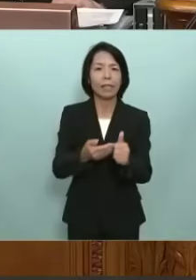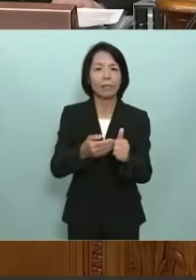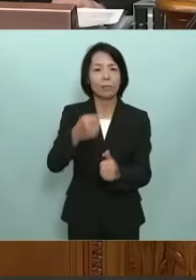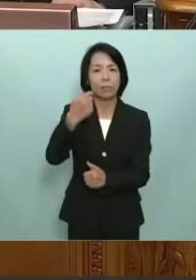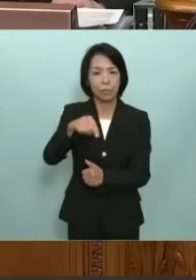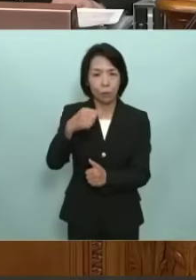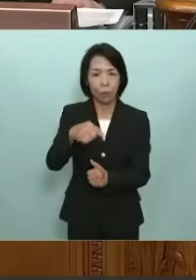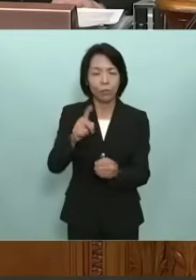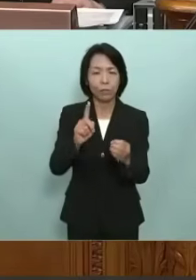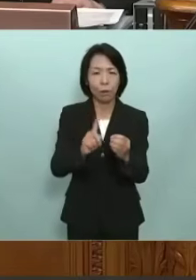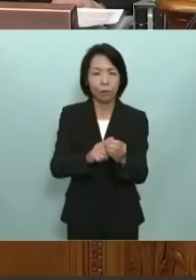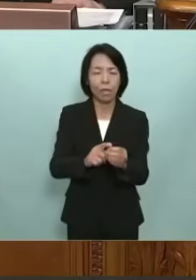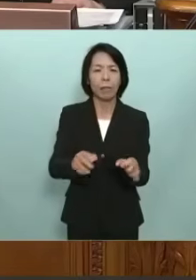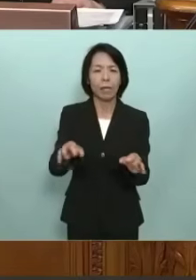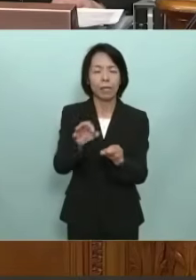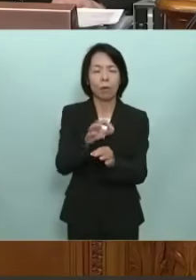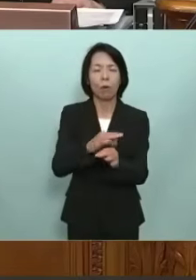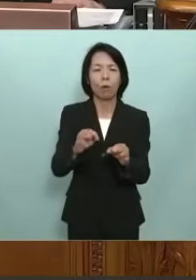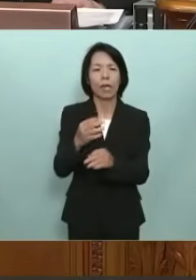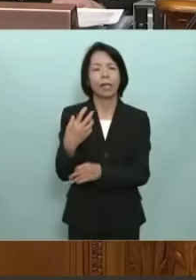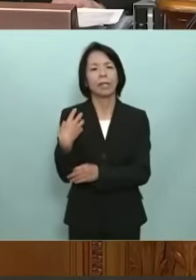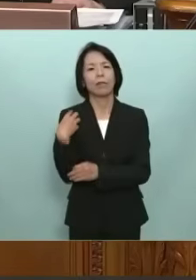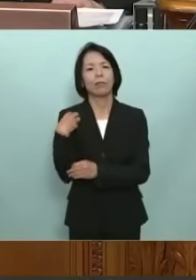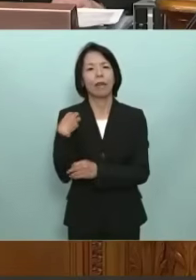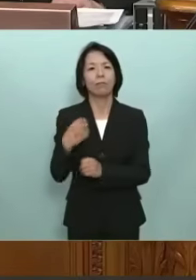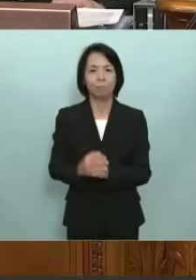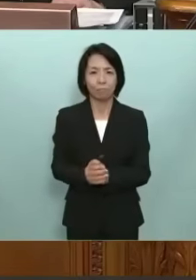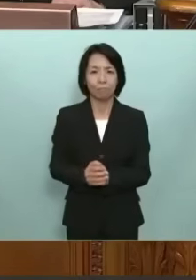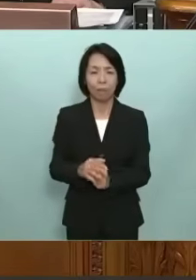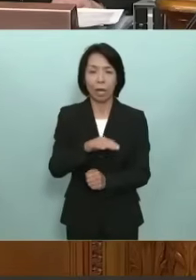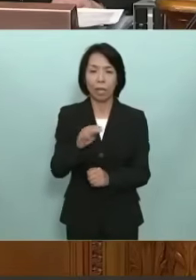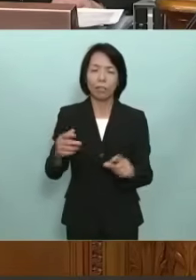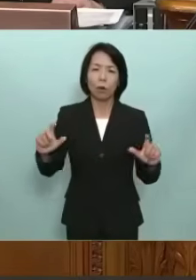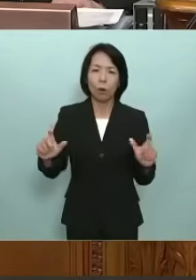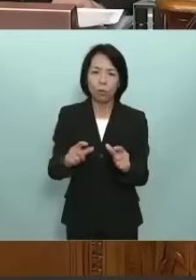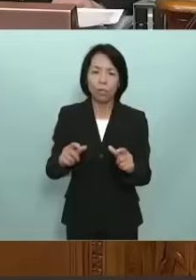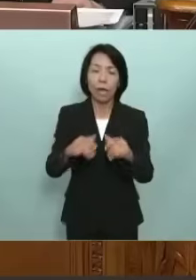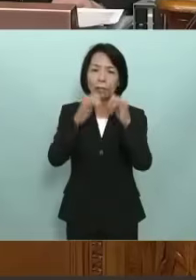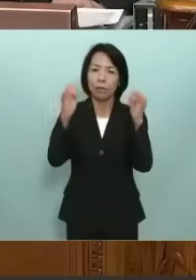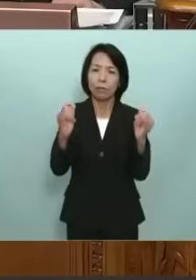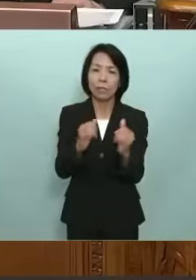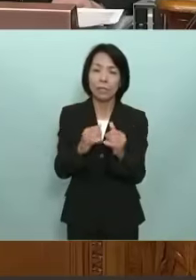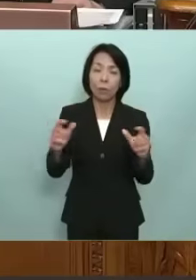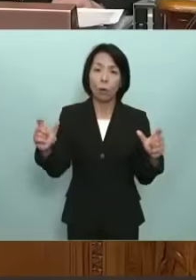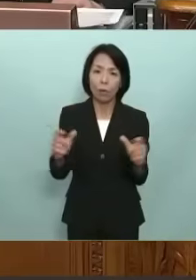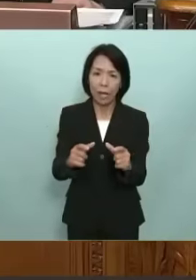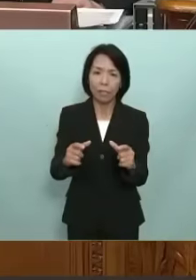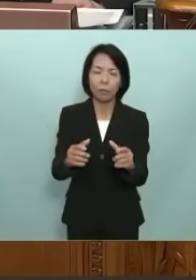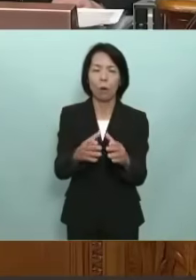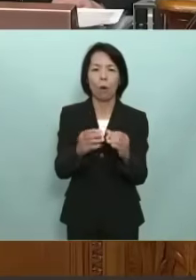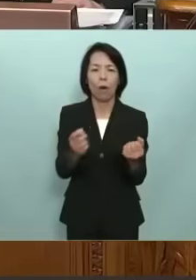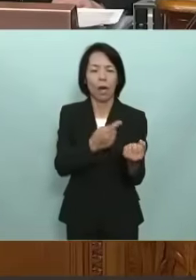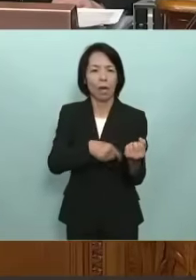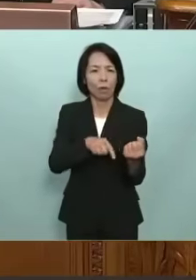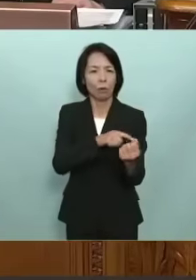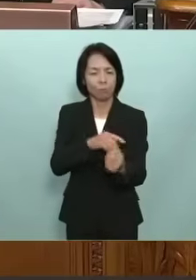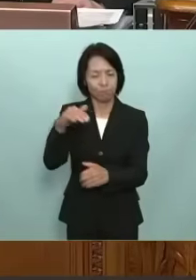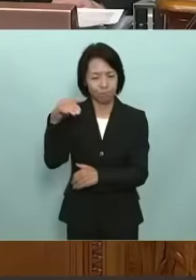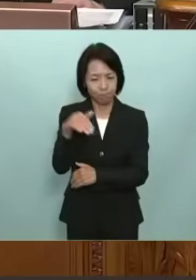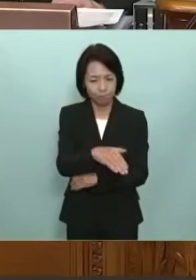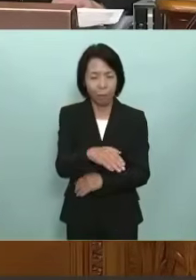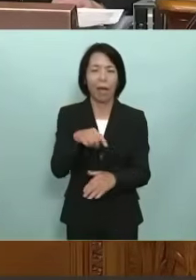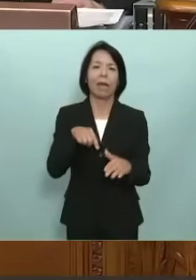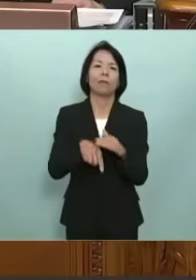経済負担ですそして少子化による人口減少は国力低下の最大の原因